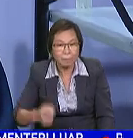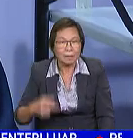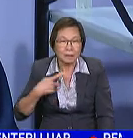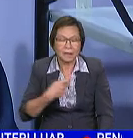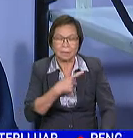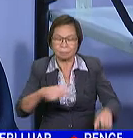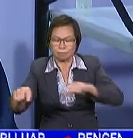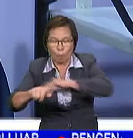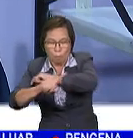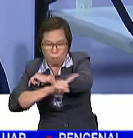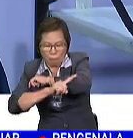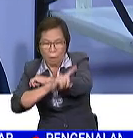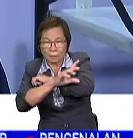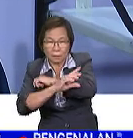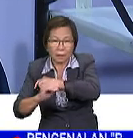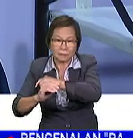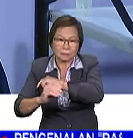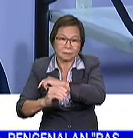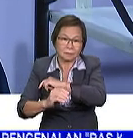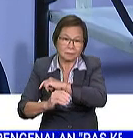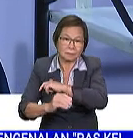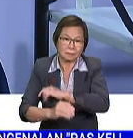akan ambil tindakan dan